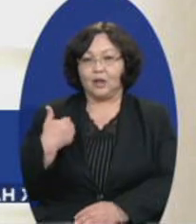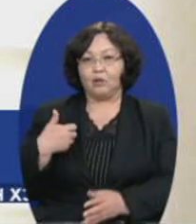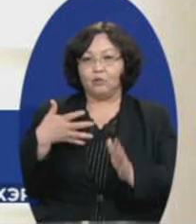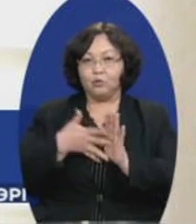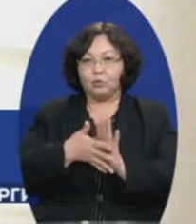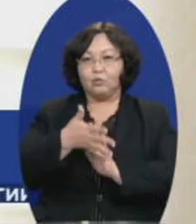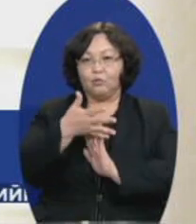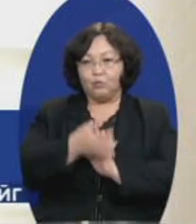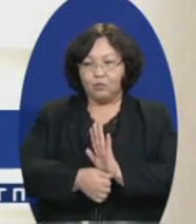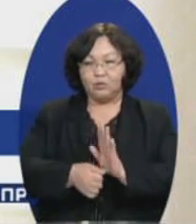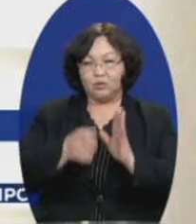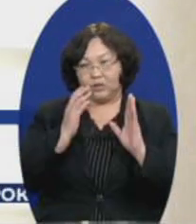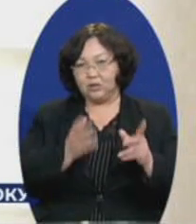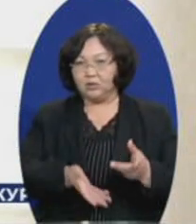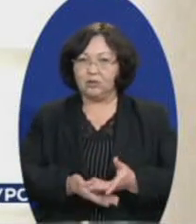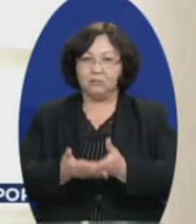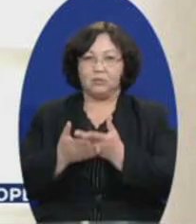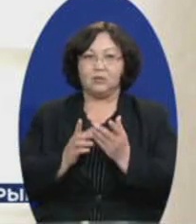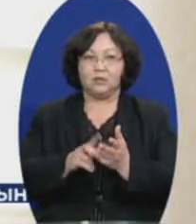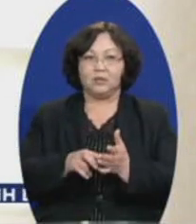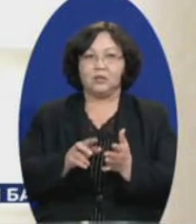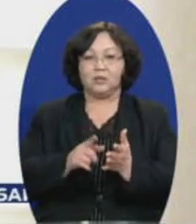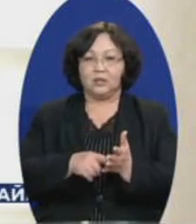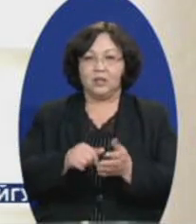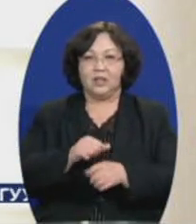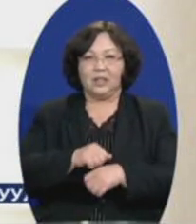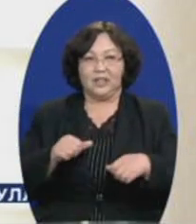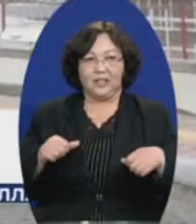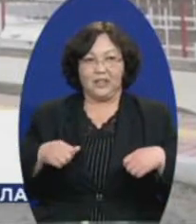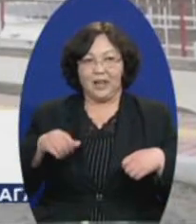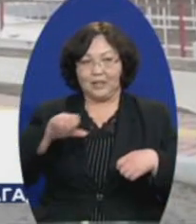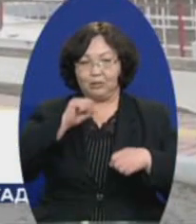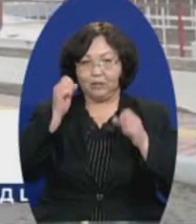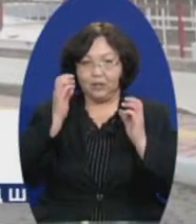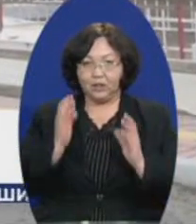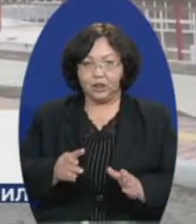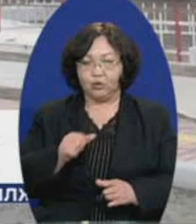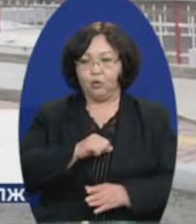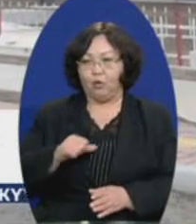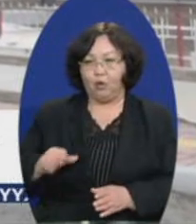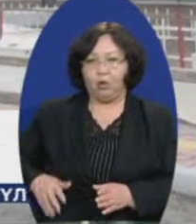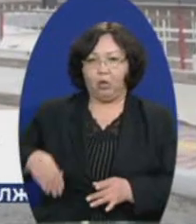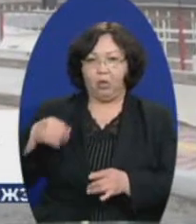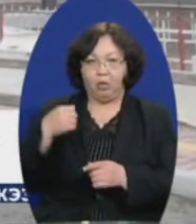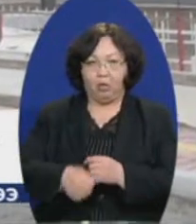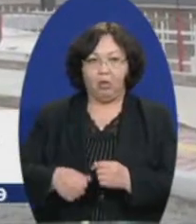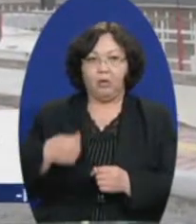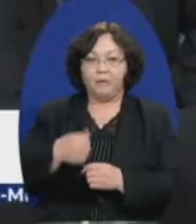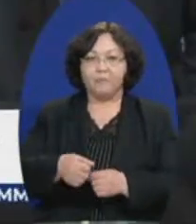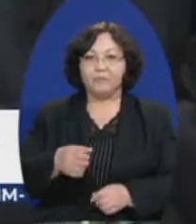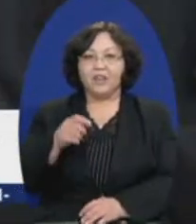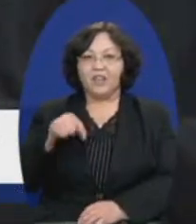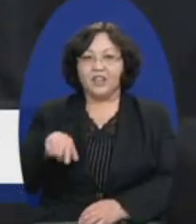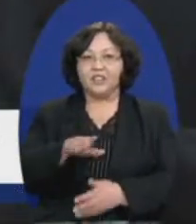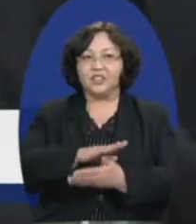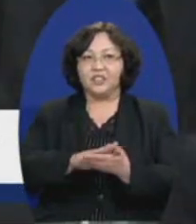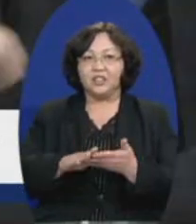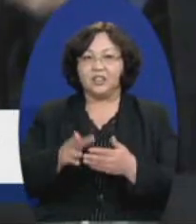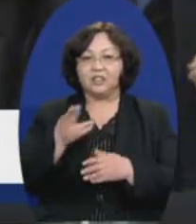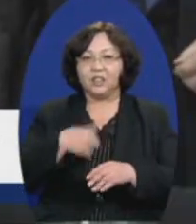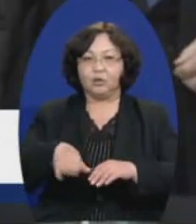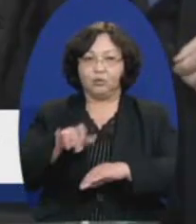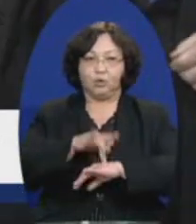Иргэдийнхээ асуудлыг, ойр зүрийн асуудлыг шийдэхэр дандаа халааснаас гардаг. Сэлб шин дэд төвийг 2021 онд ашиглалтанд